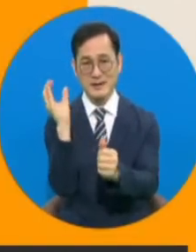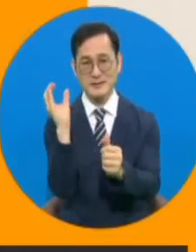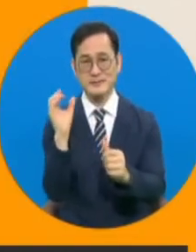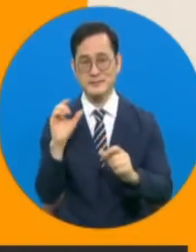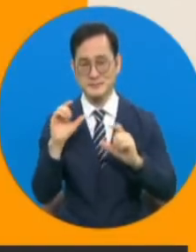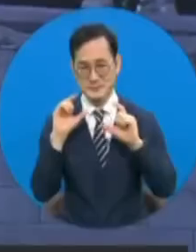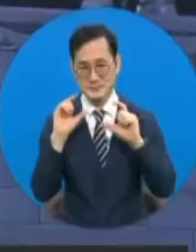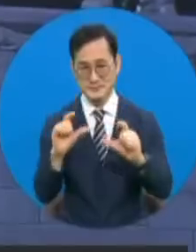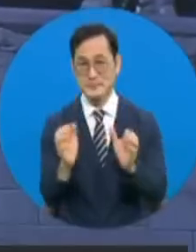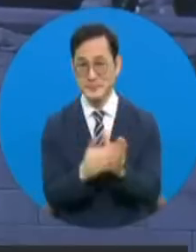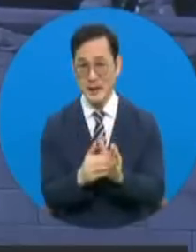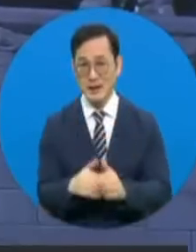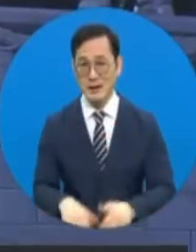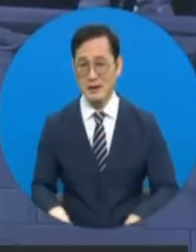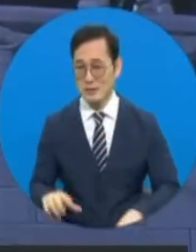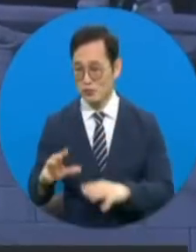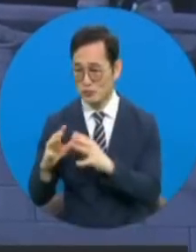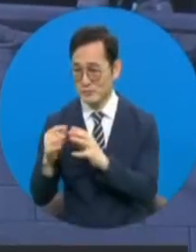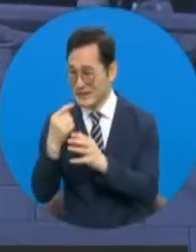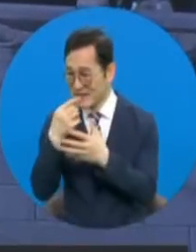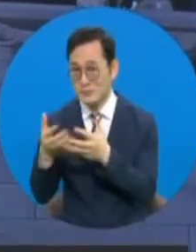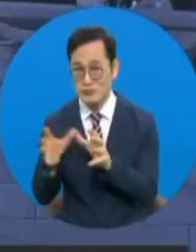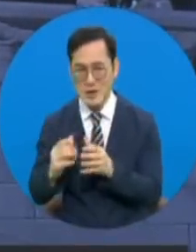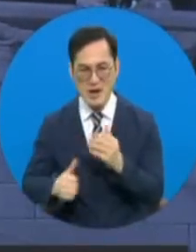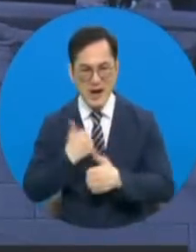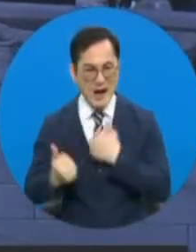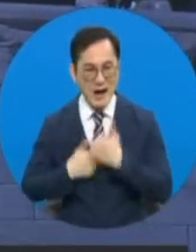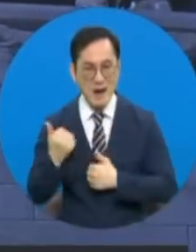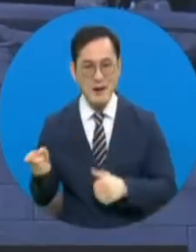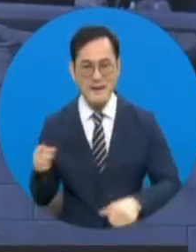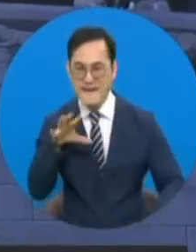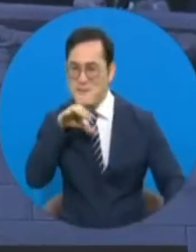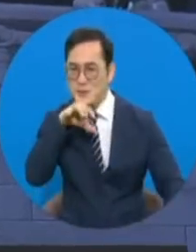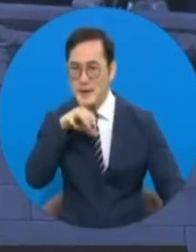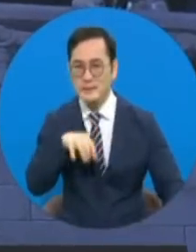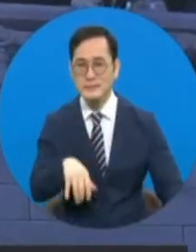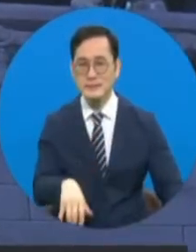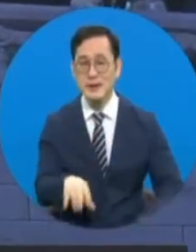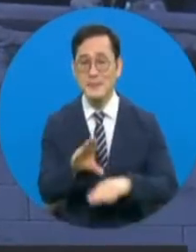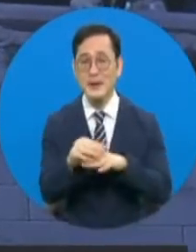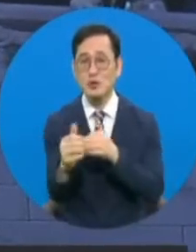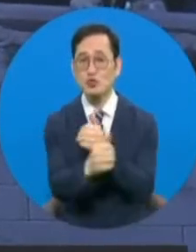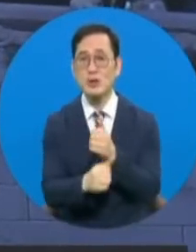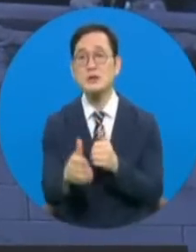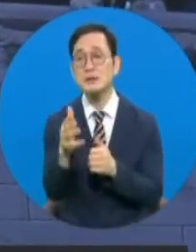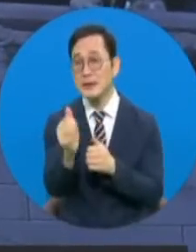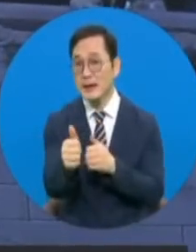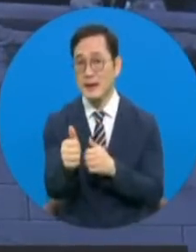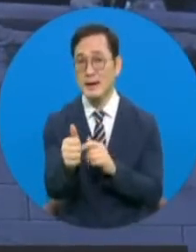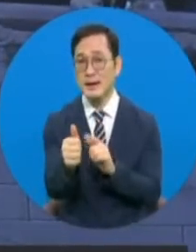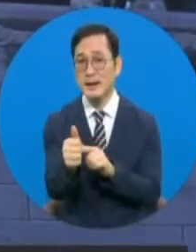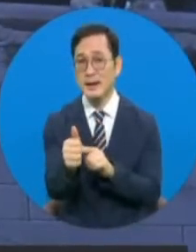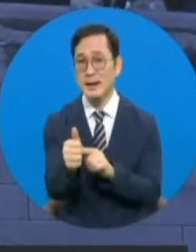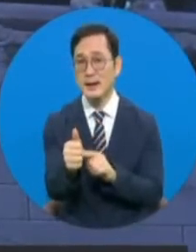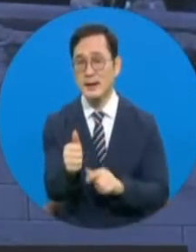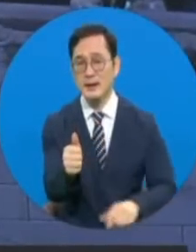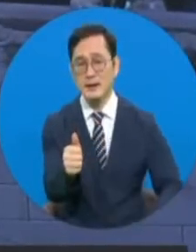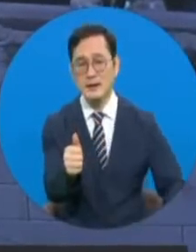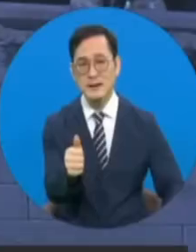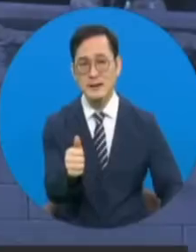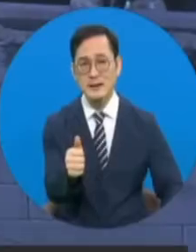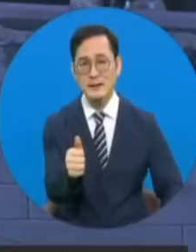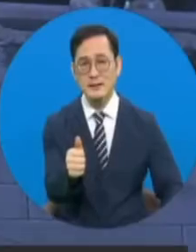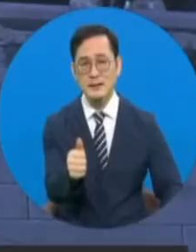제가 해서 야당이 상당히 좀 반발하고 있는데 한상혁 방통위원장은 종합편성